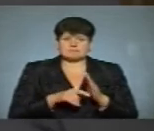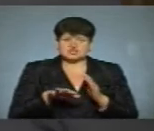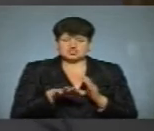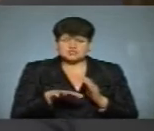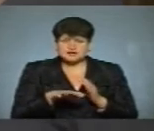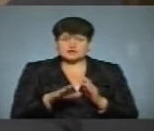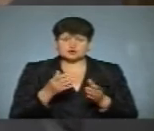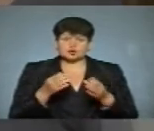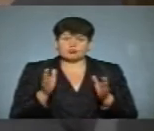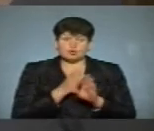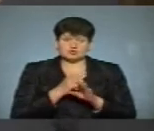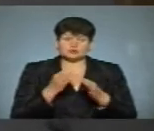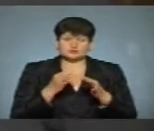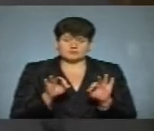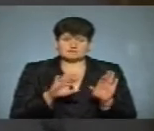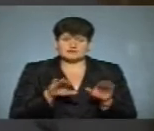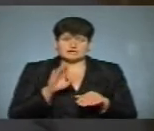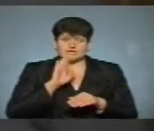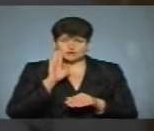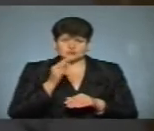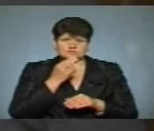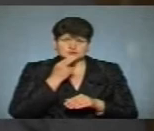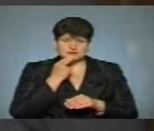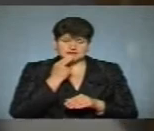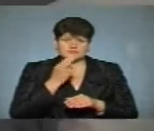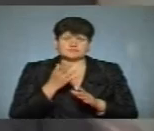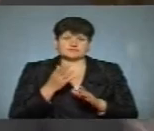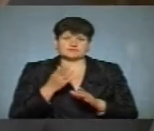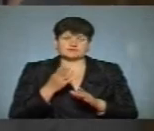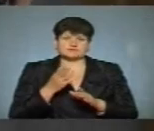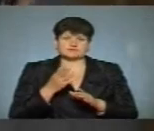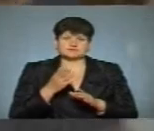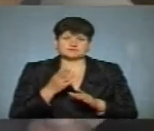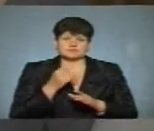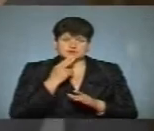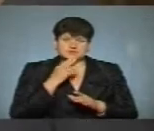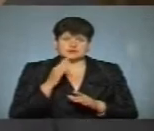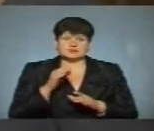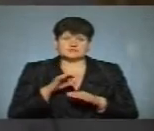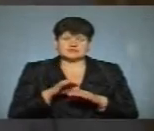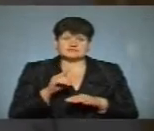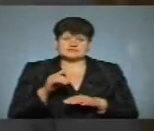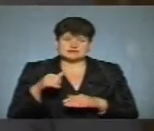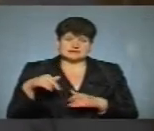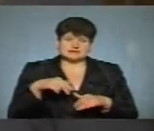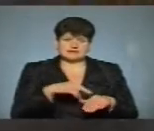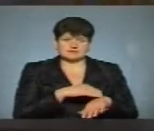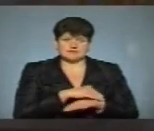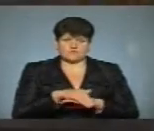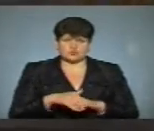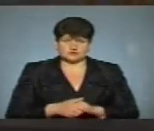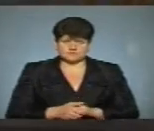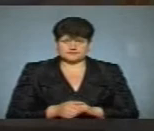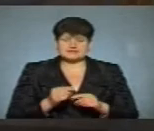Якщо погода дозволяє, то ми після ранкового прийому поснідали, провели заняття і виходимо на вулицю.